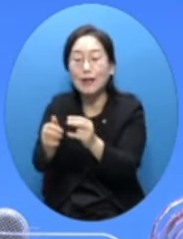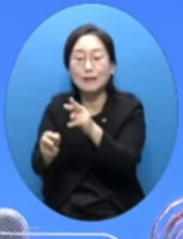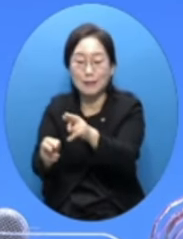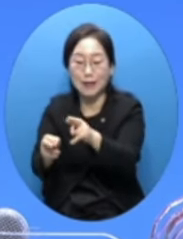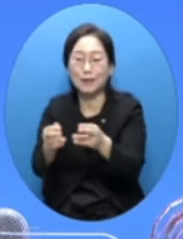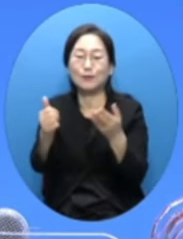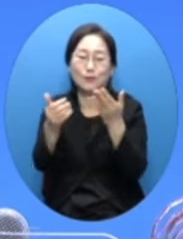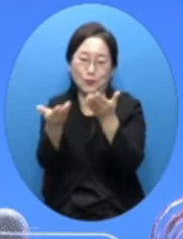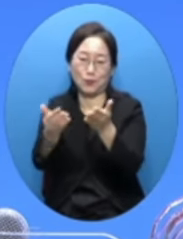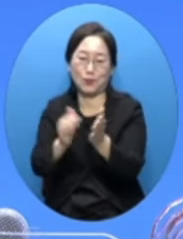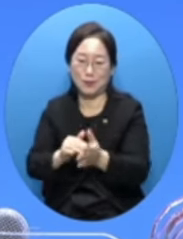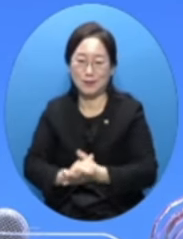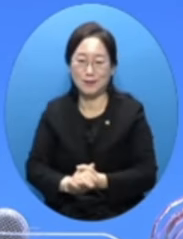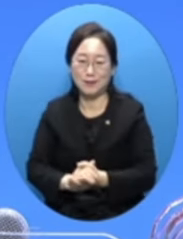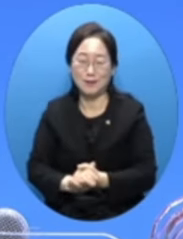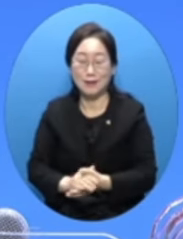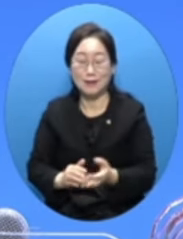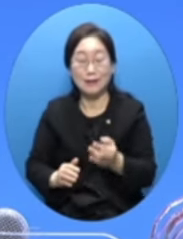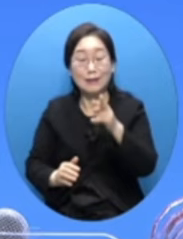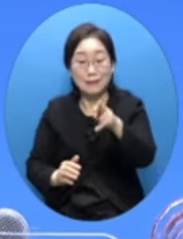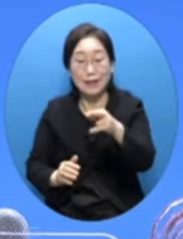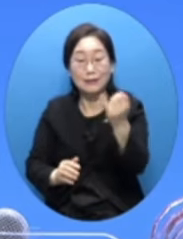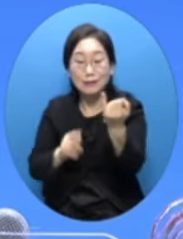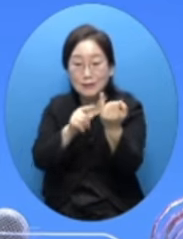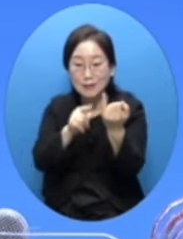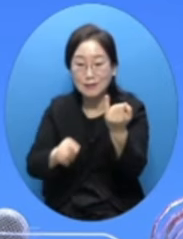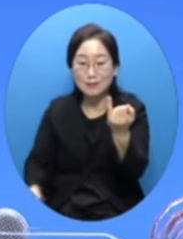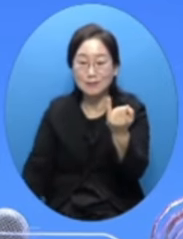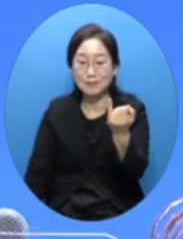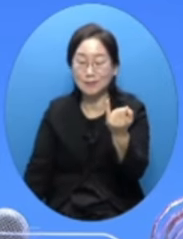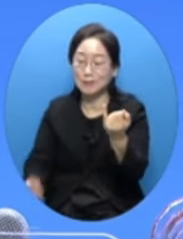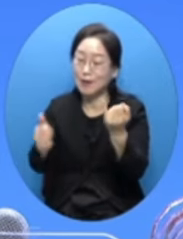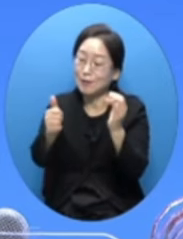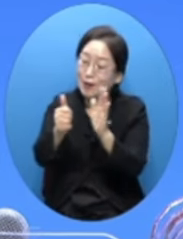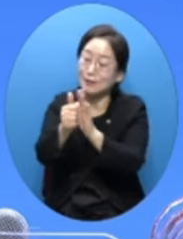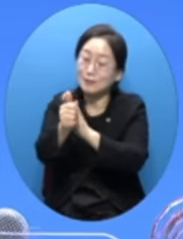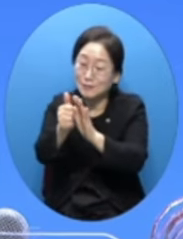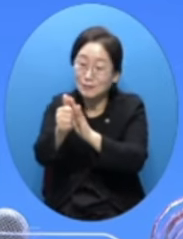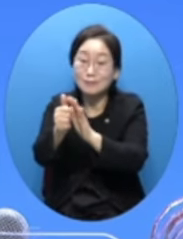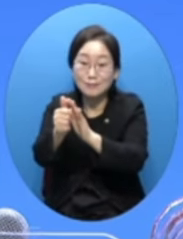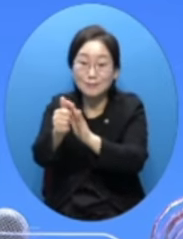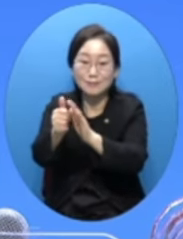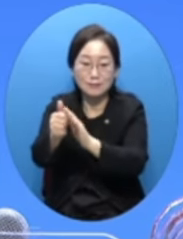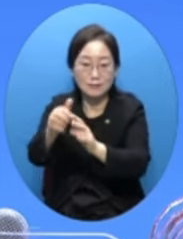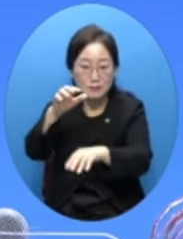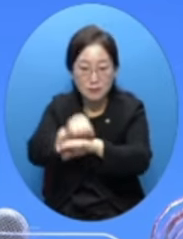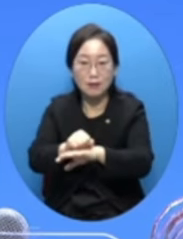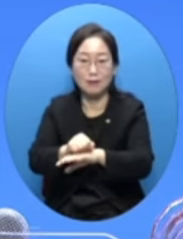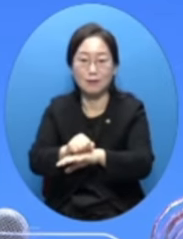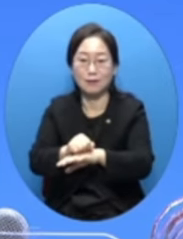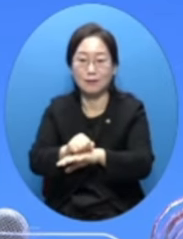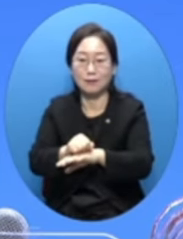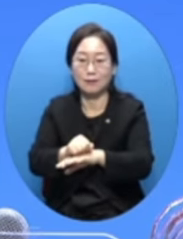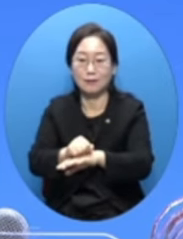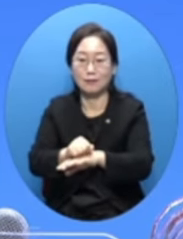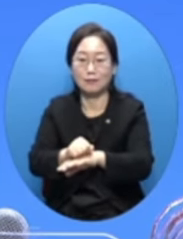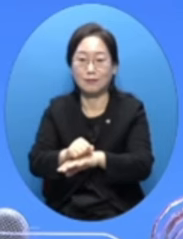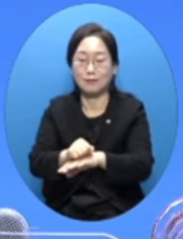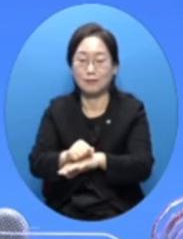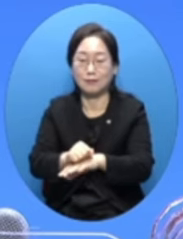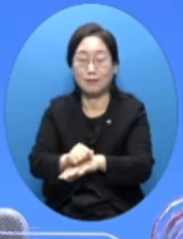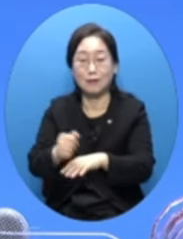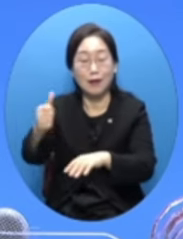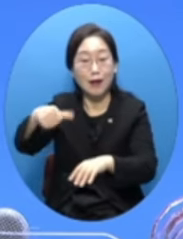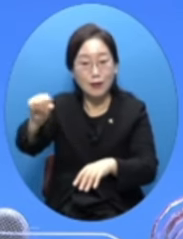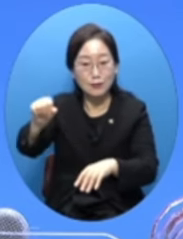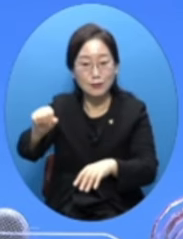붙여가지고 그 짝꿍이 이 준영이를 돌봐주기 시작하니까 이 아이가